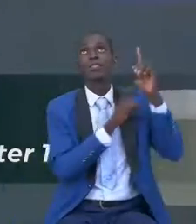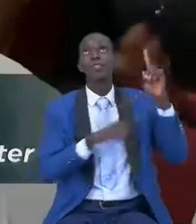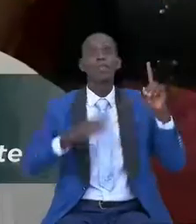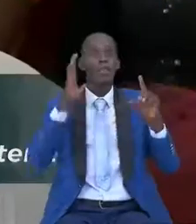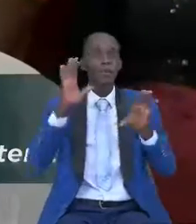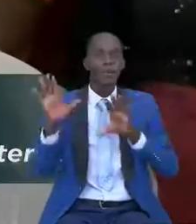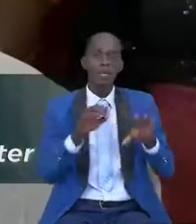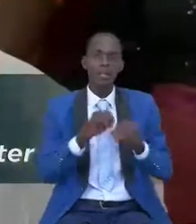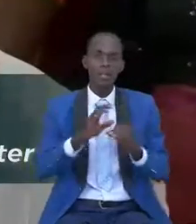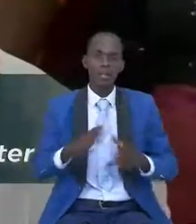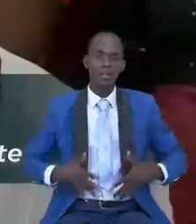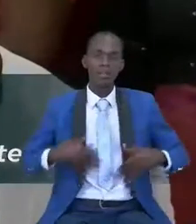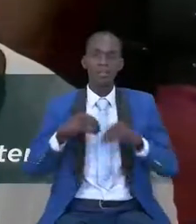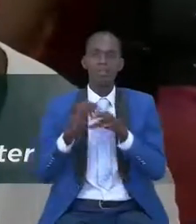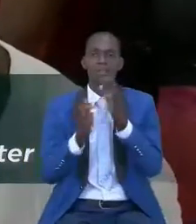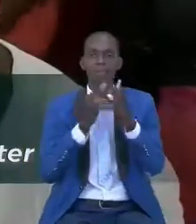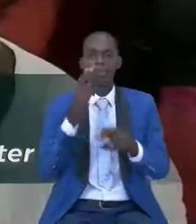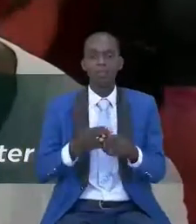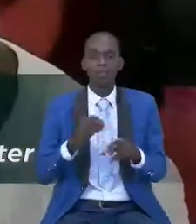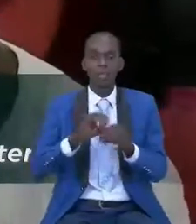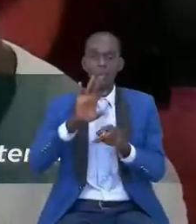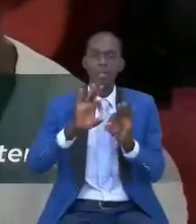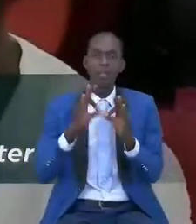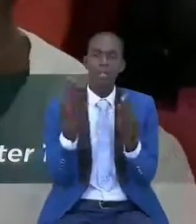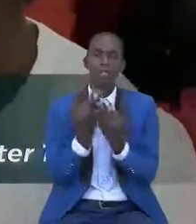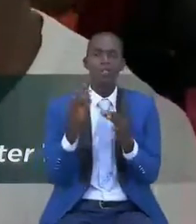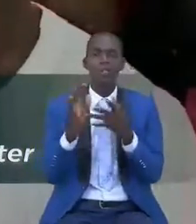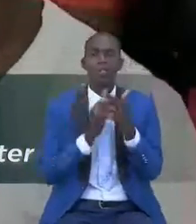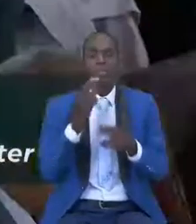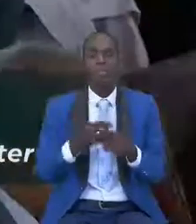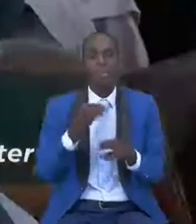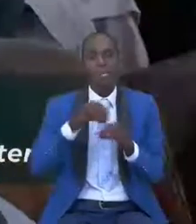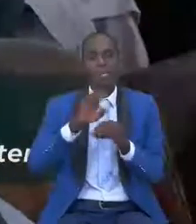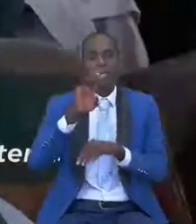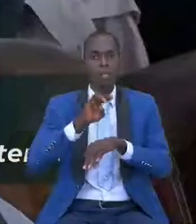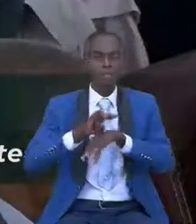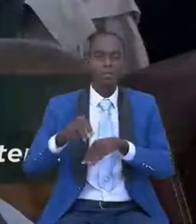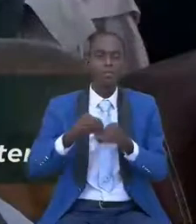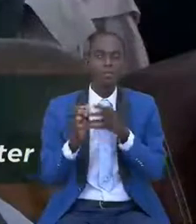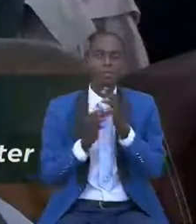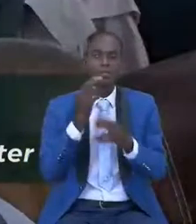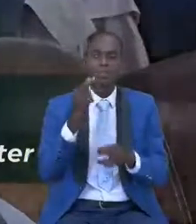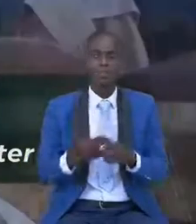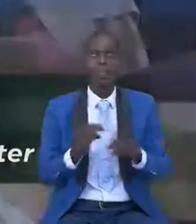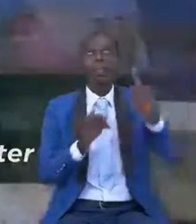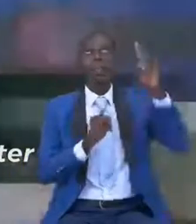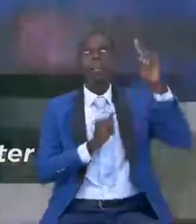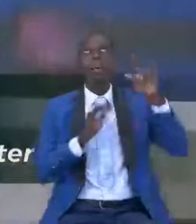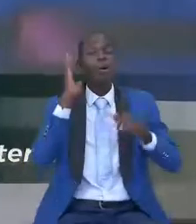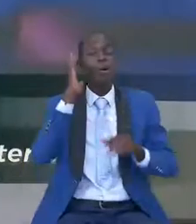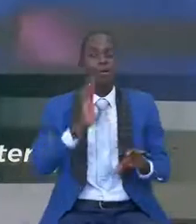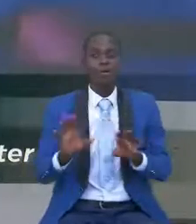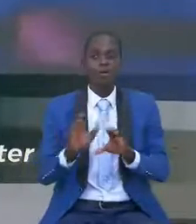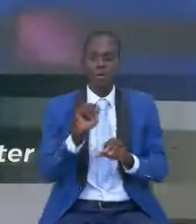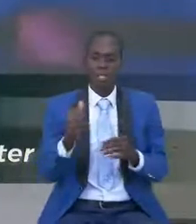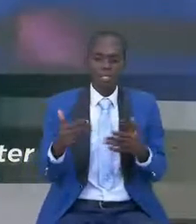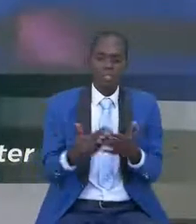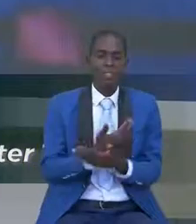ta vie, dans ta famille, dans ton ministère. Voici, je vais faire une chose